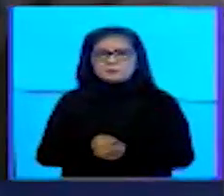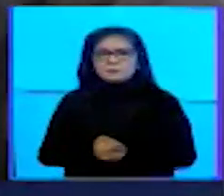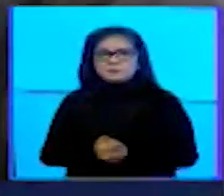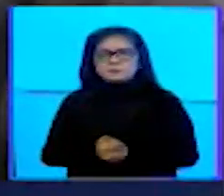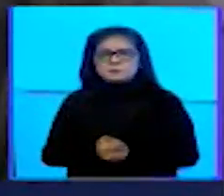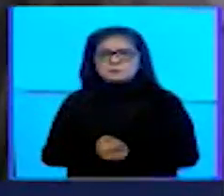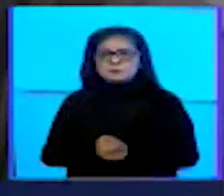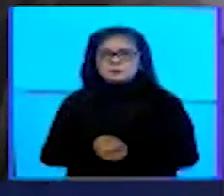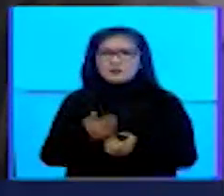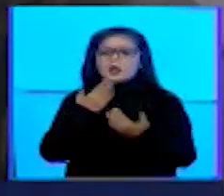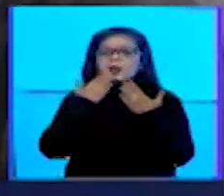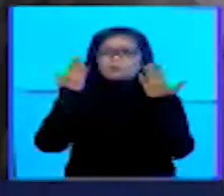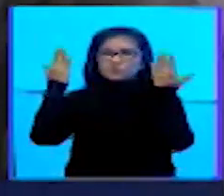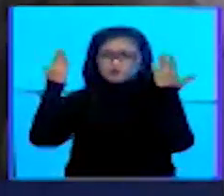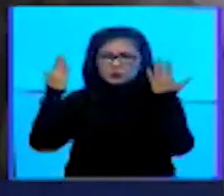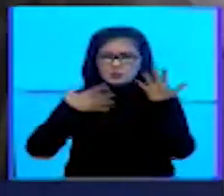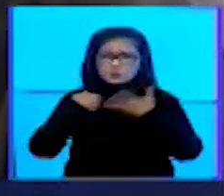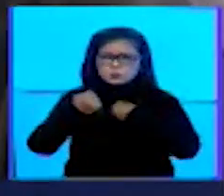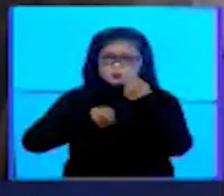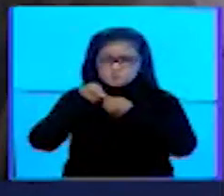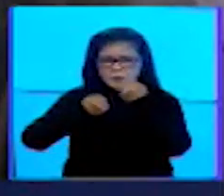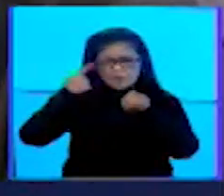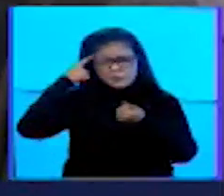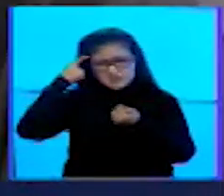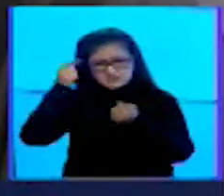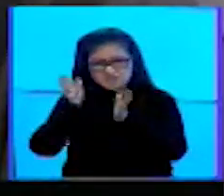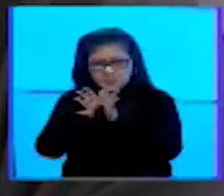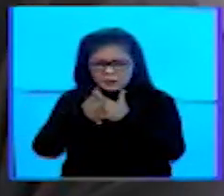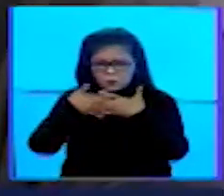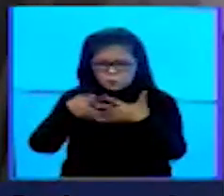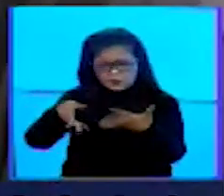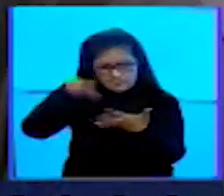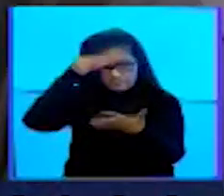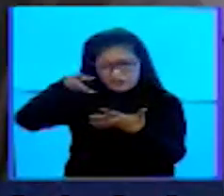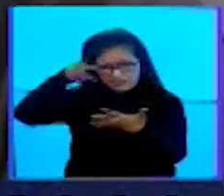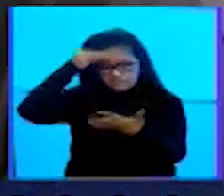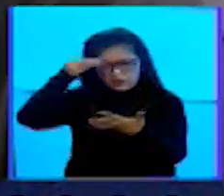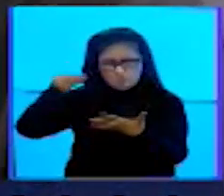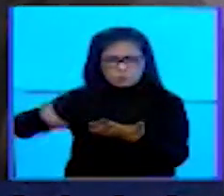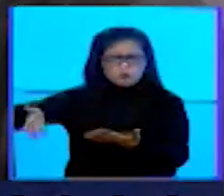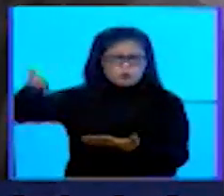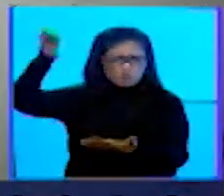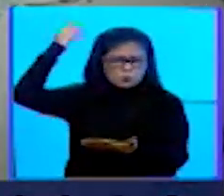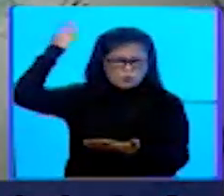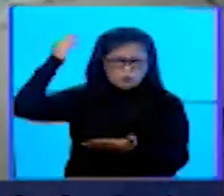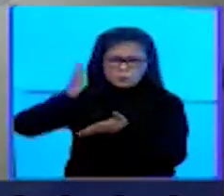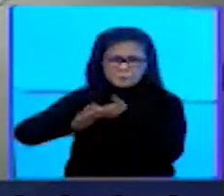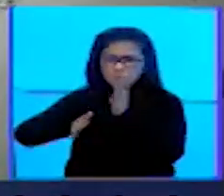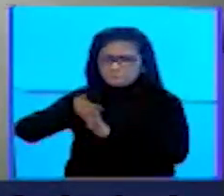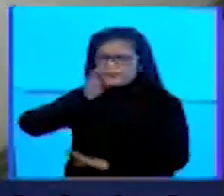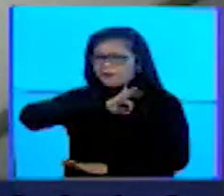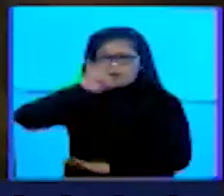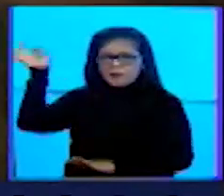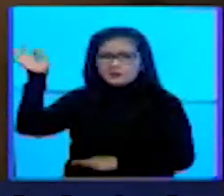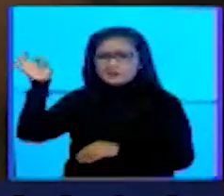ngajinya. Kalau dulu kan jarang, maksudnya bukan jarang, ya emang nggak pernah gitu.